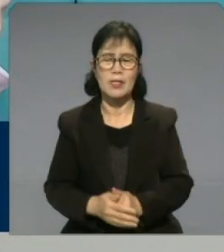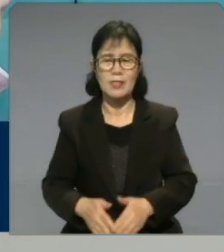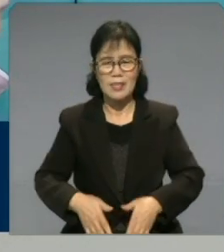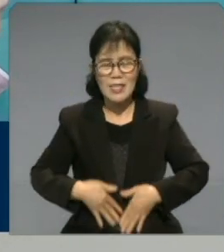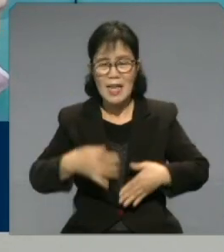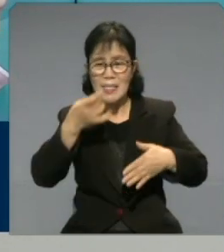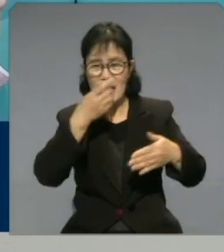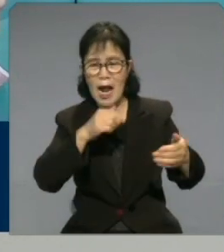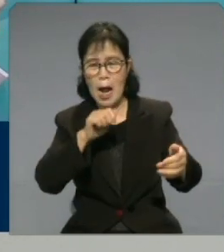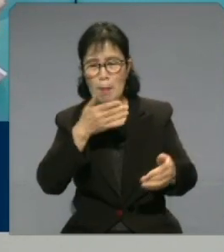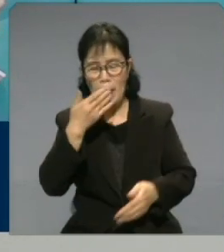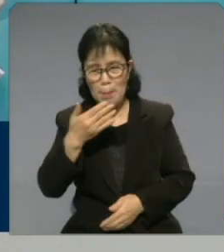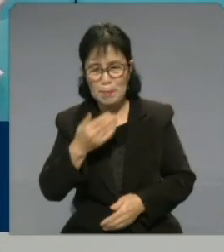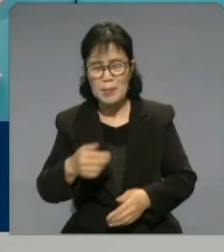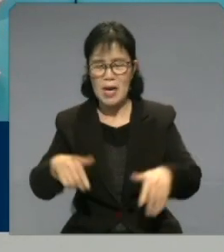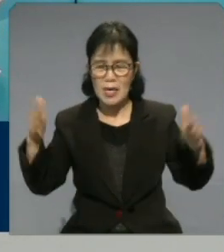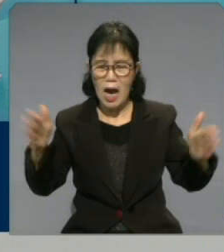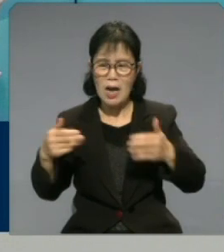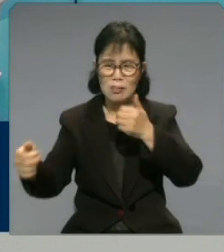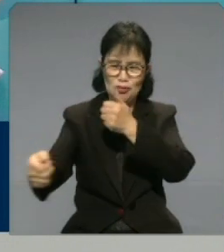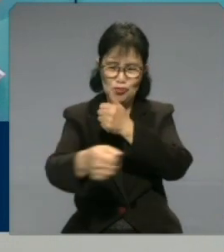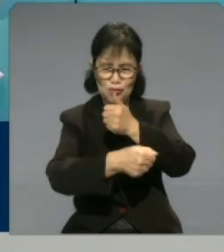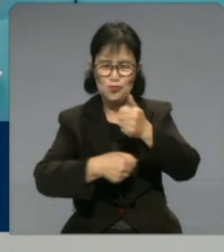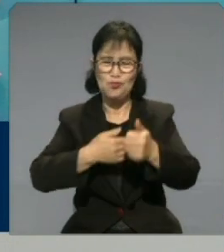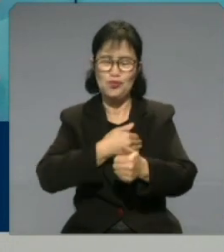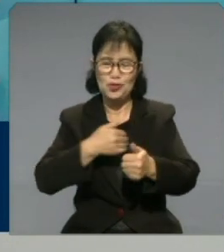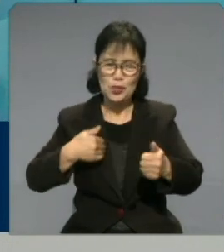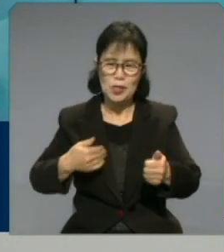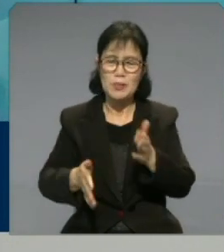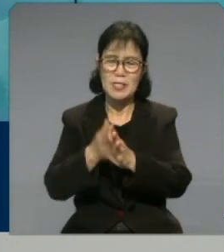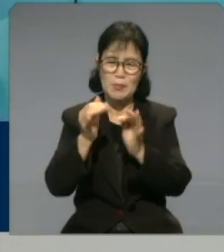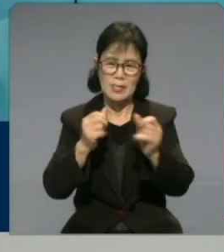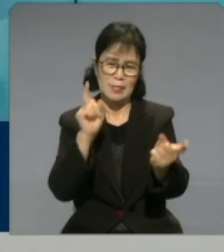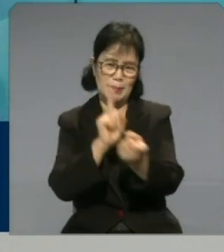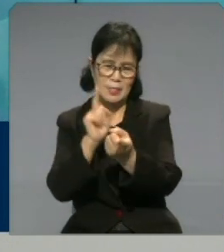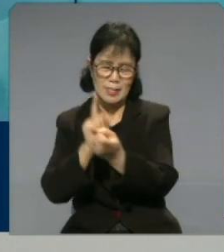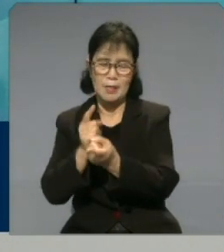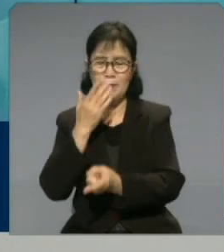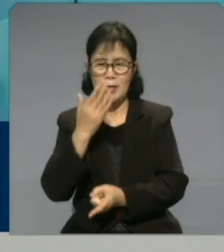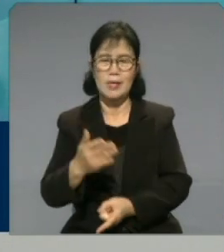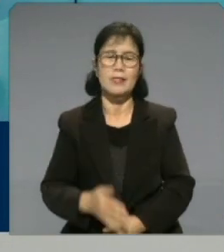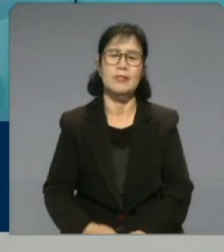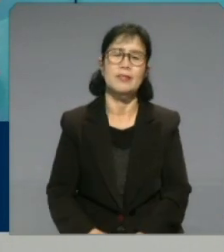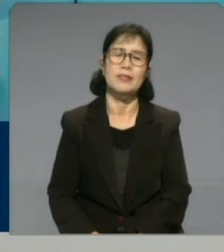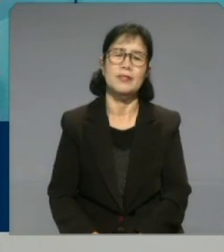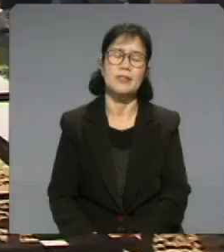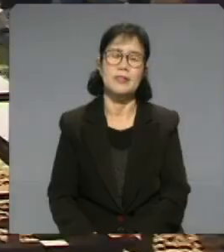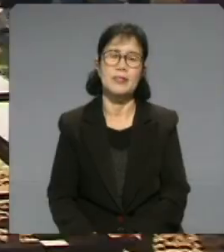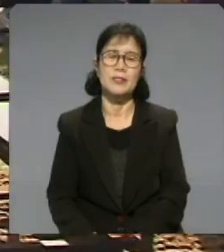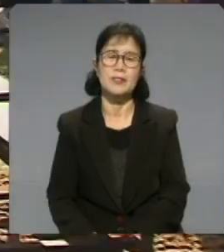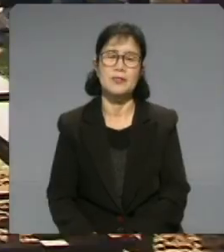따뜻한 쌀밥과 가을 거지의 풍요로움이 시민들을 맞이합니다. 문정진 기자입니다.